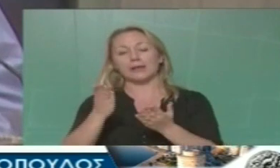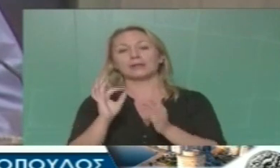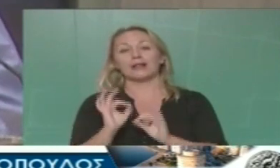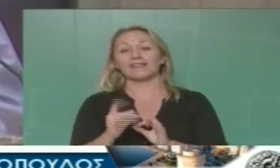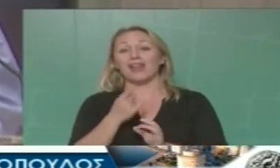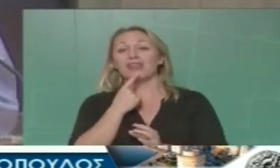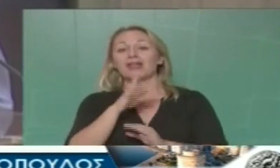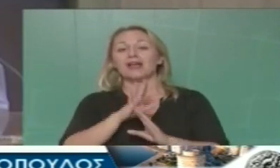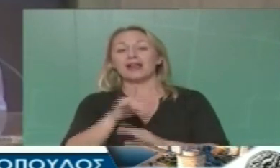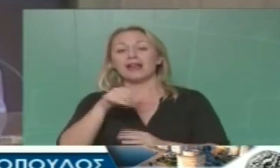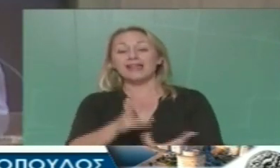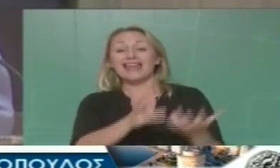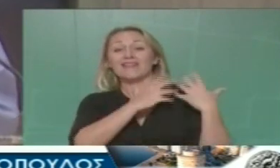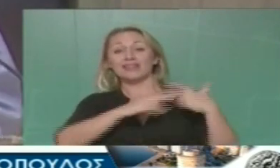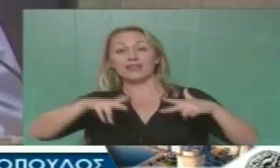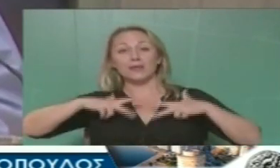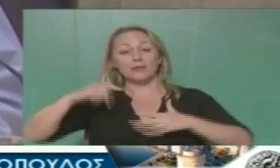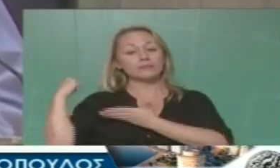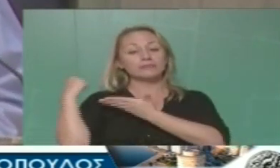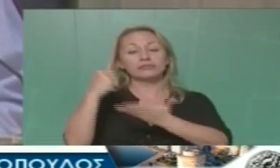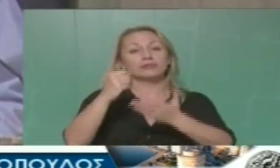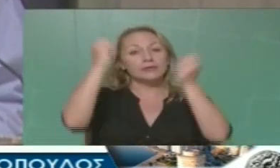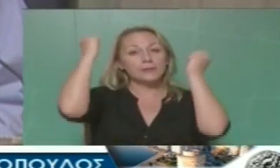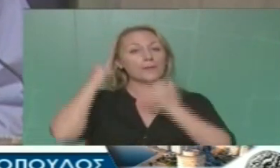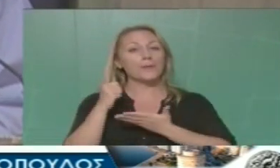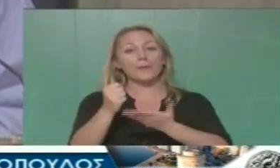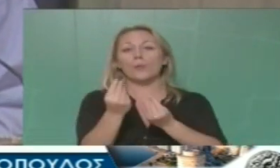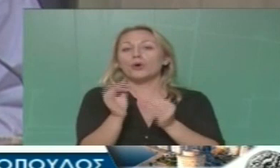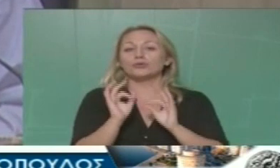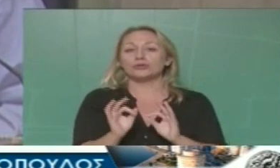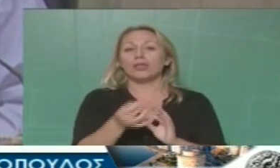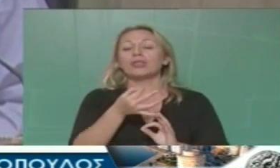κουβέντα για την ευθύνη του κράτους για την αποζημίωση αυτών των καταστηματαρχών.